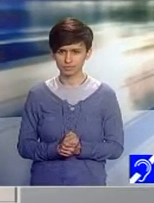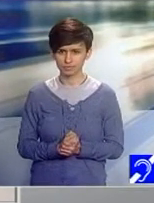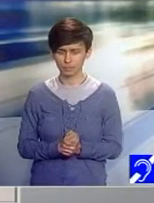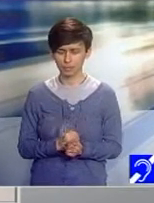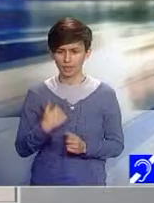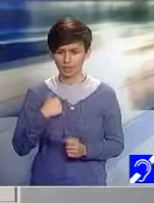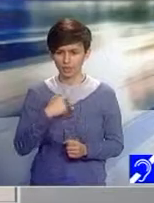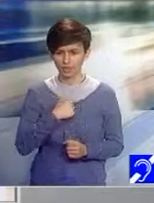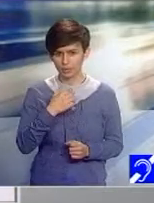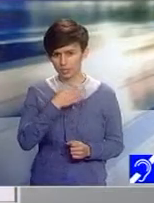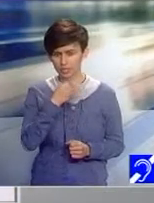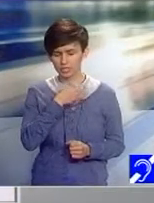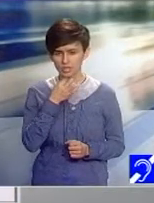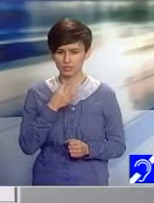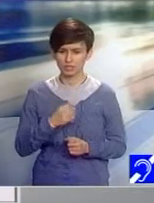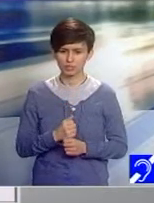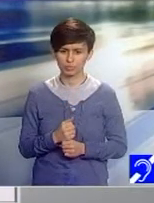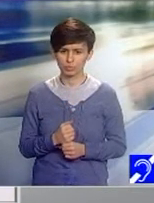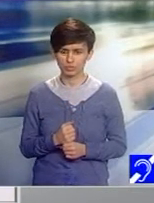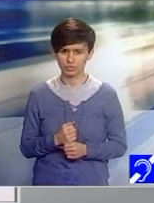să vă spun că